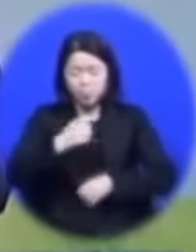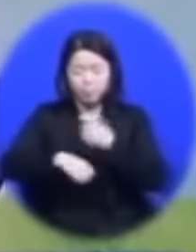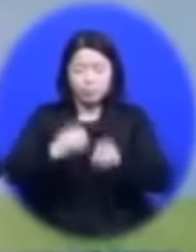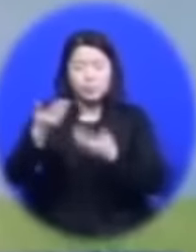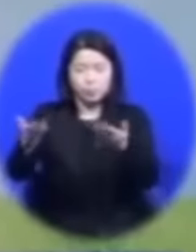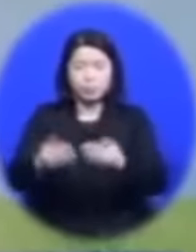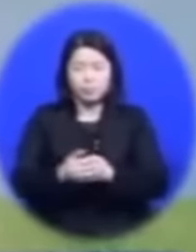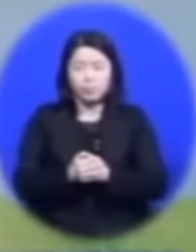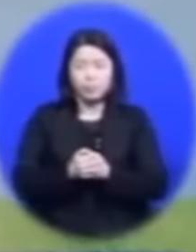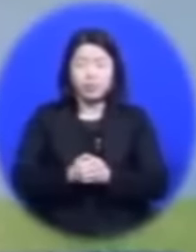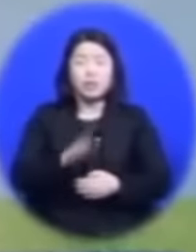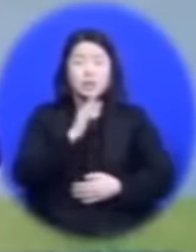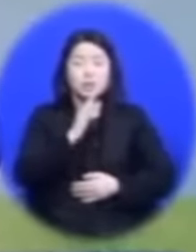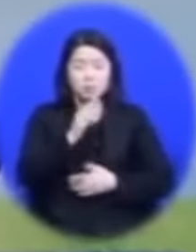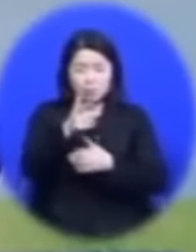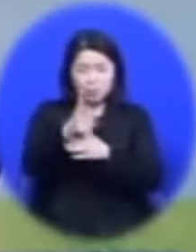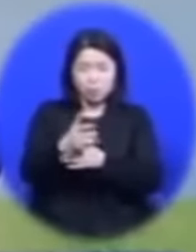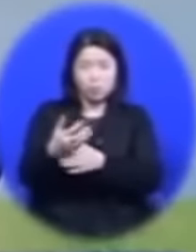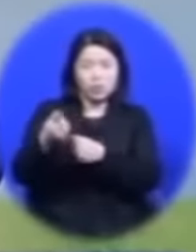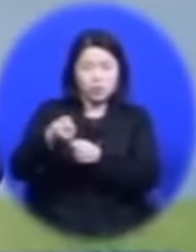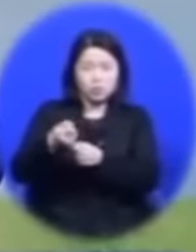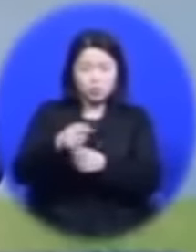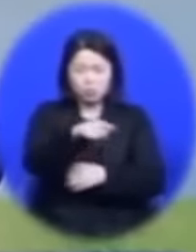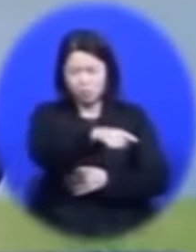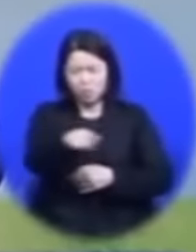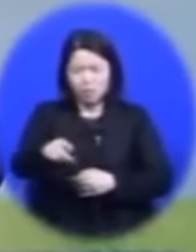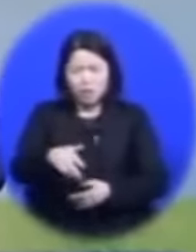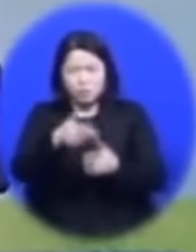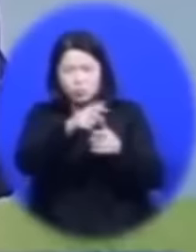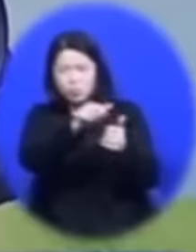정말 그 총을 들고 죽이고 싶더래요.